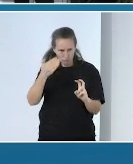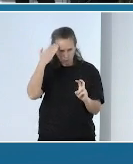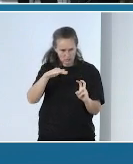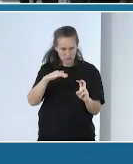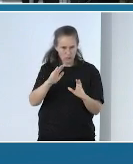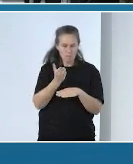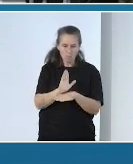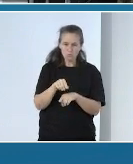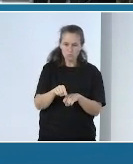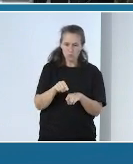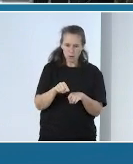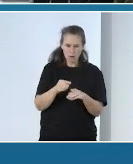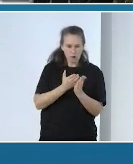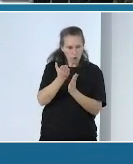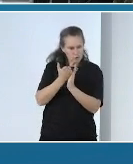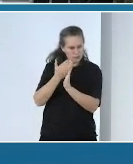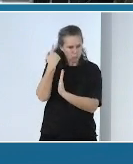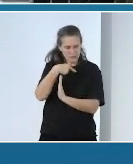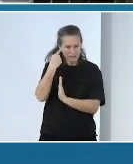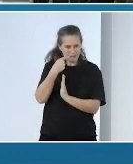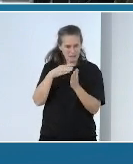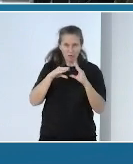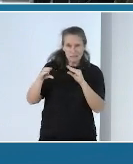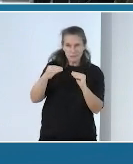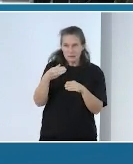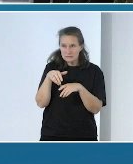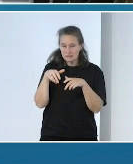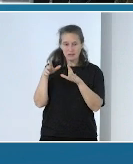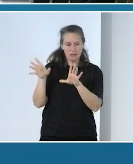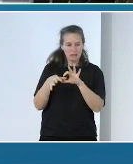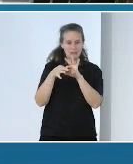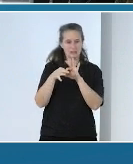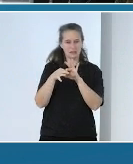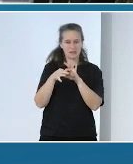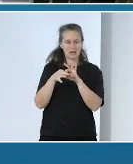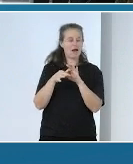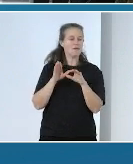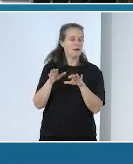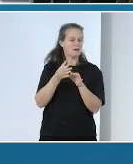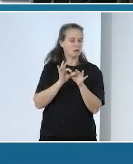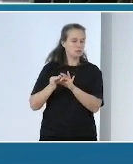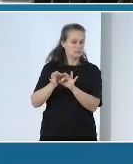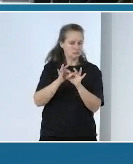a pu montrer que l'orientation de la tête dans l'espace était liée aux cellules de l'hippocampe.